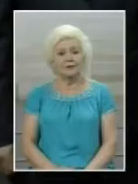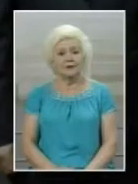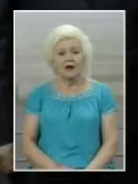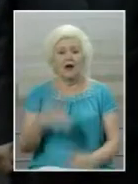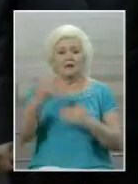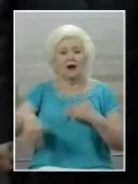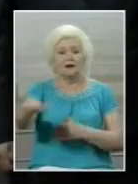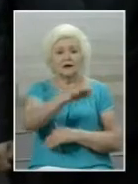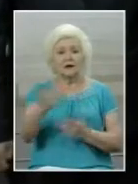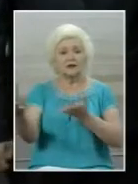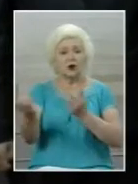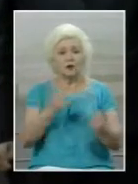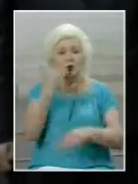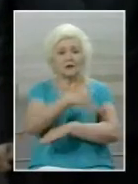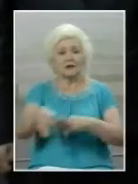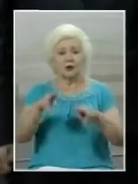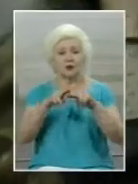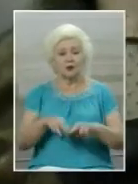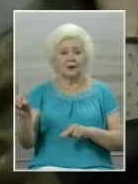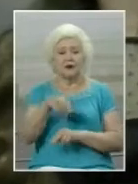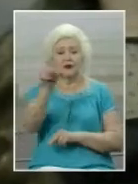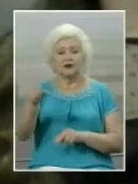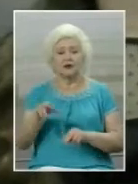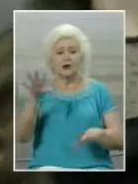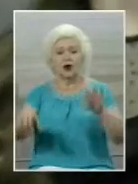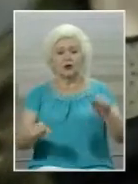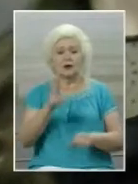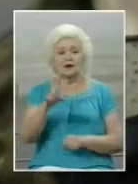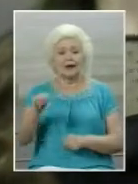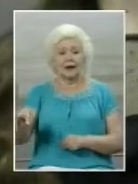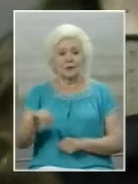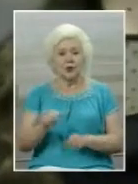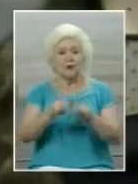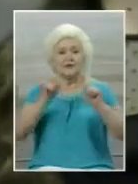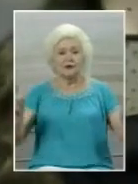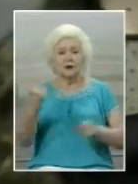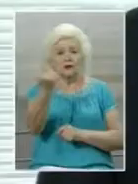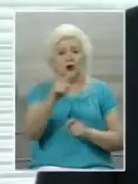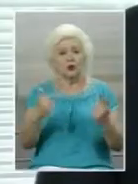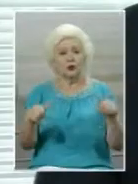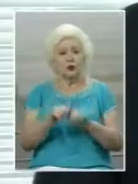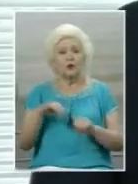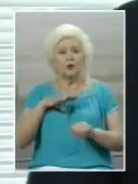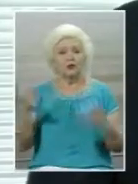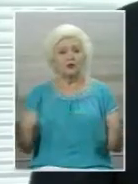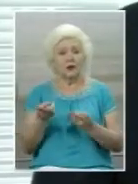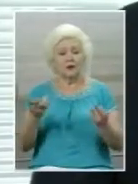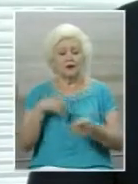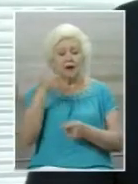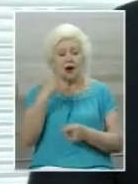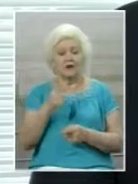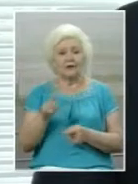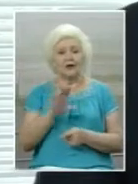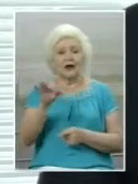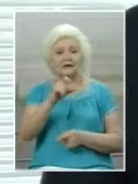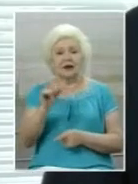На Херсонщині отримують закордонні паспорти і жителі окупованого Криму. Тому відкриття ще одного пункту було необхідним, говорить Ізет